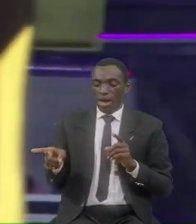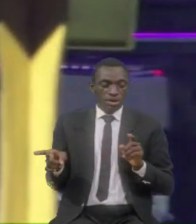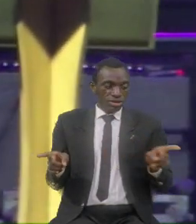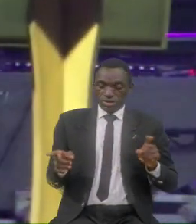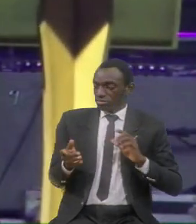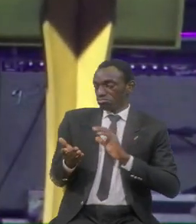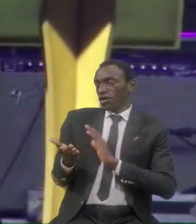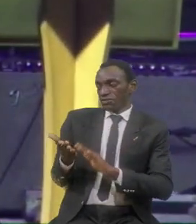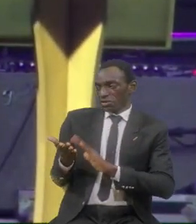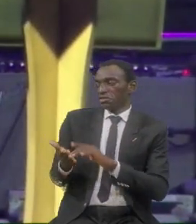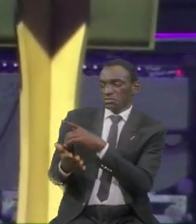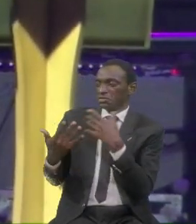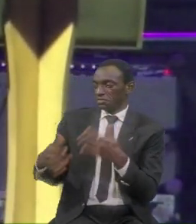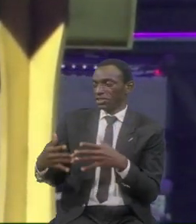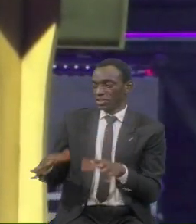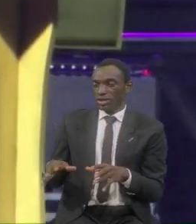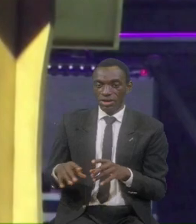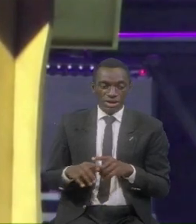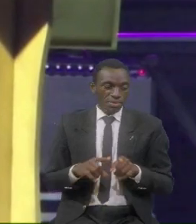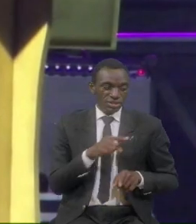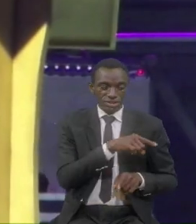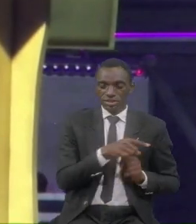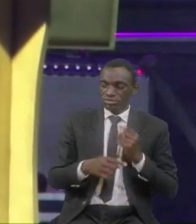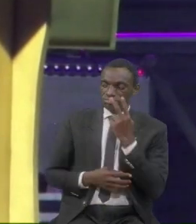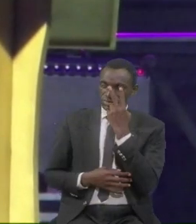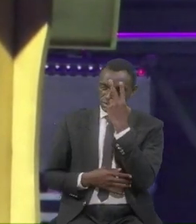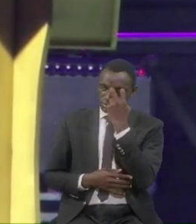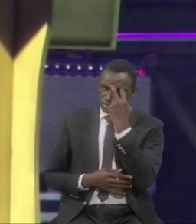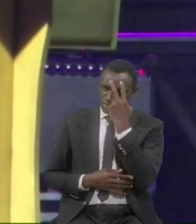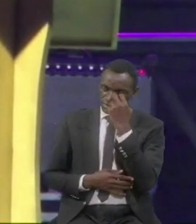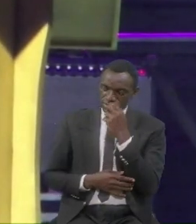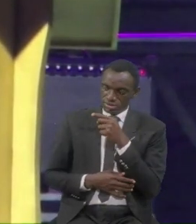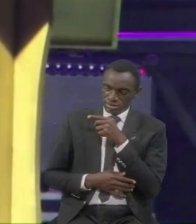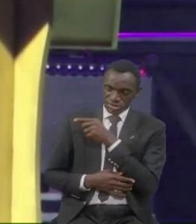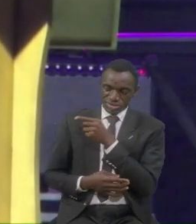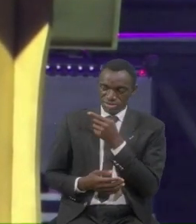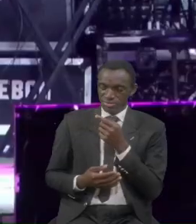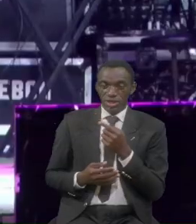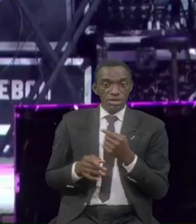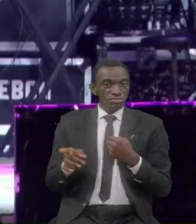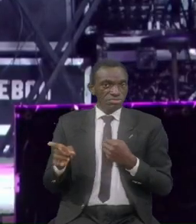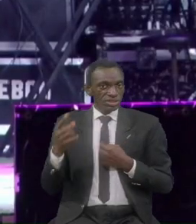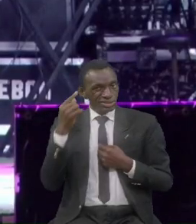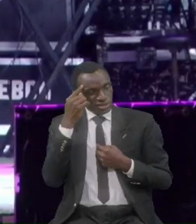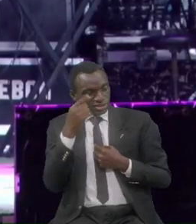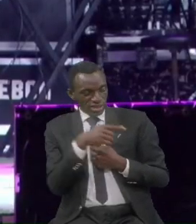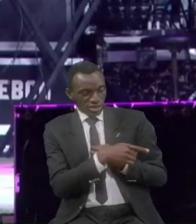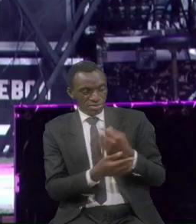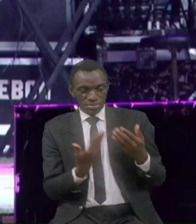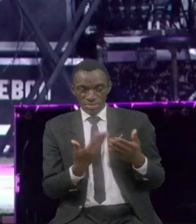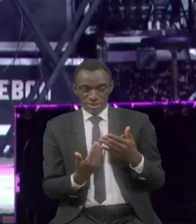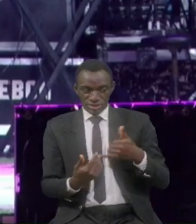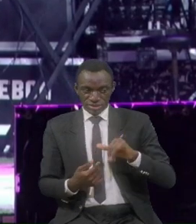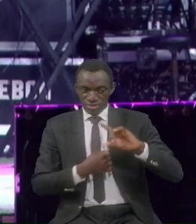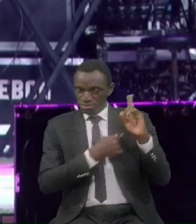still suspecting he might still take it on me. Siguro gipasaylo na nimo pero nagsuspitsa ka